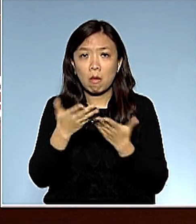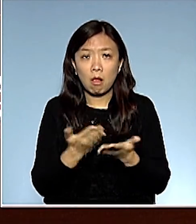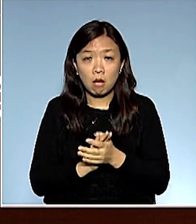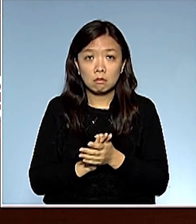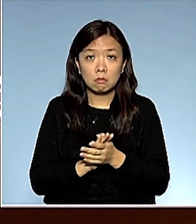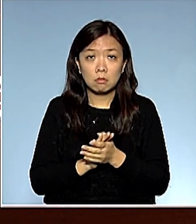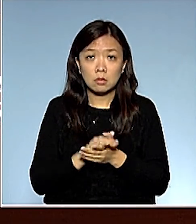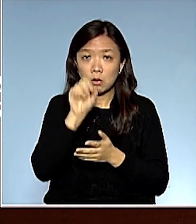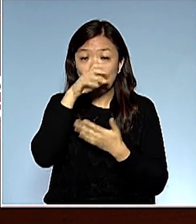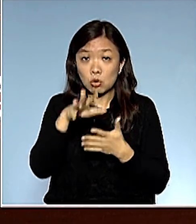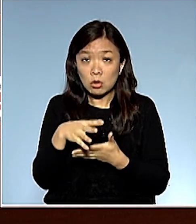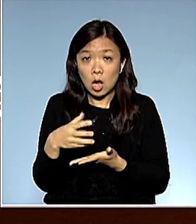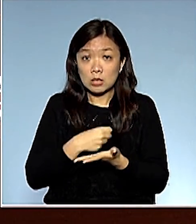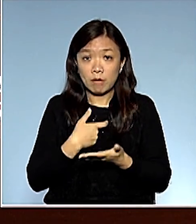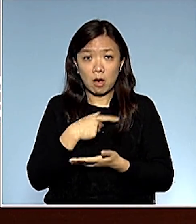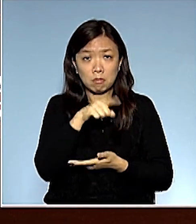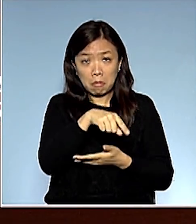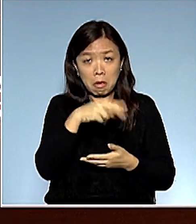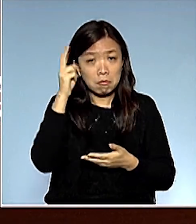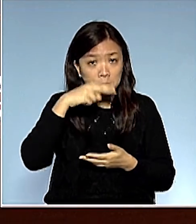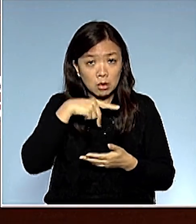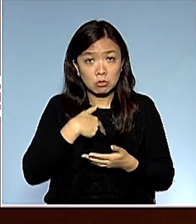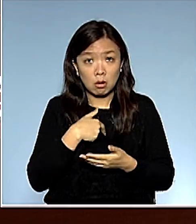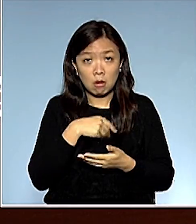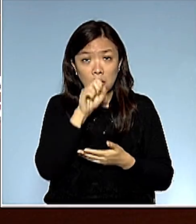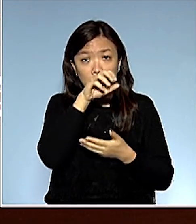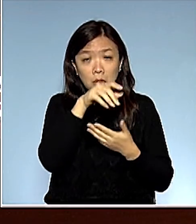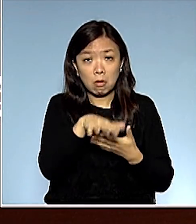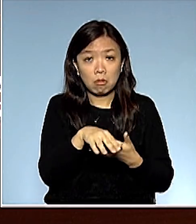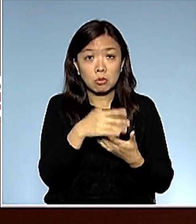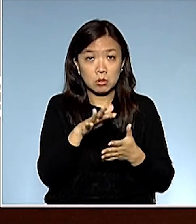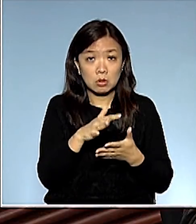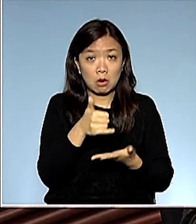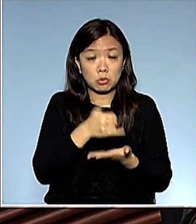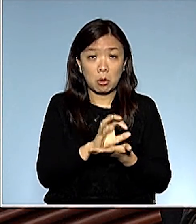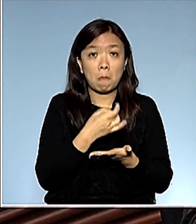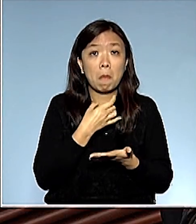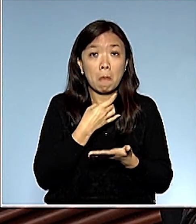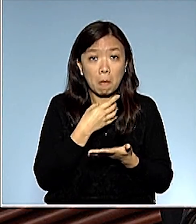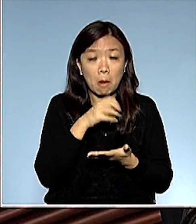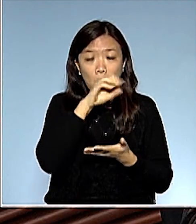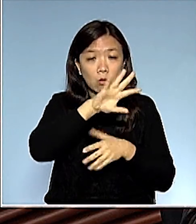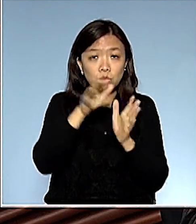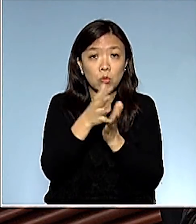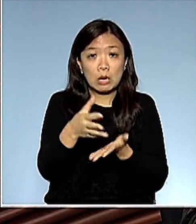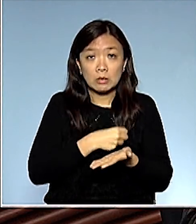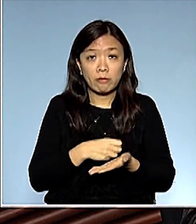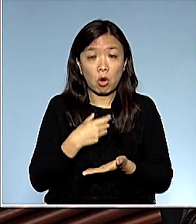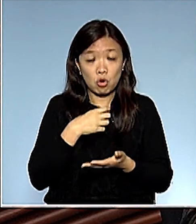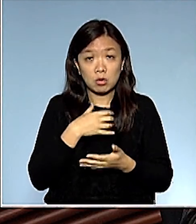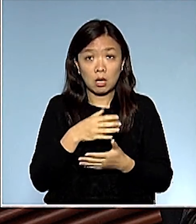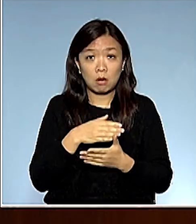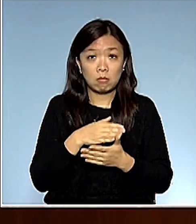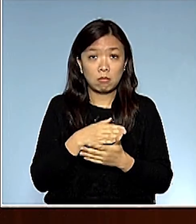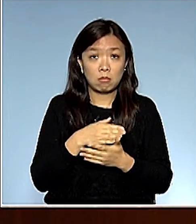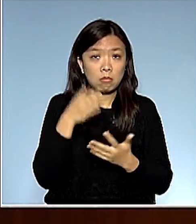翻就係蠱惑啊！咁謝俊賢成日都講完就坐翻，未坐翻低就自己收翻嘅喎。咁佢自己又蠱唔蠱惑咧？ 請你， 我認為有冒犯性嘅要求。 請你坐